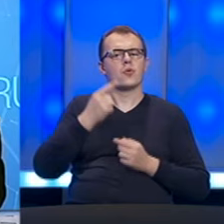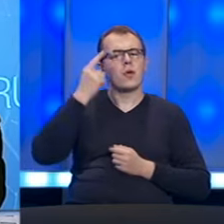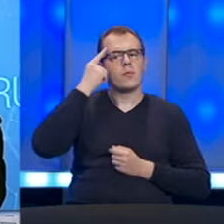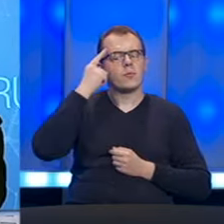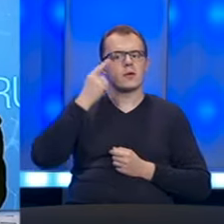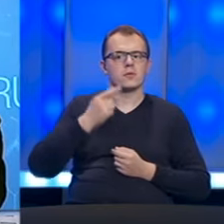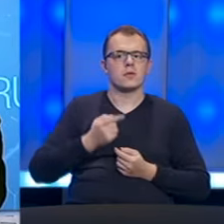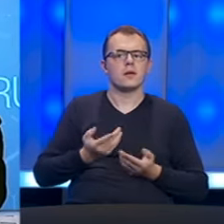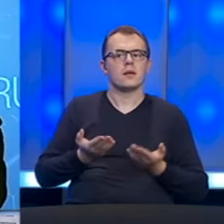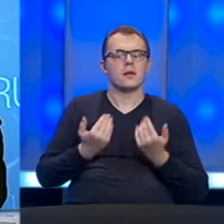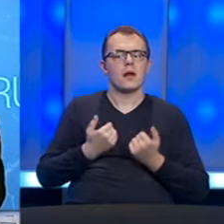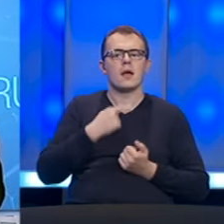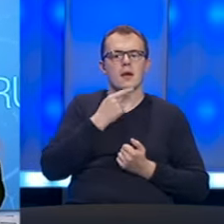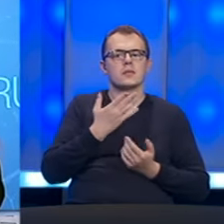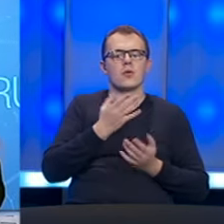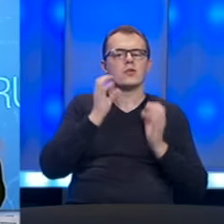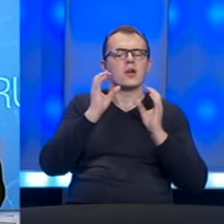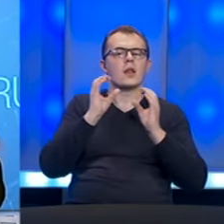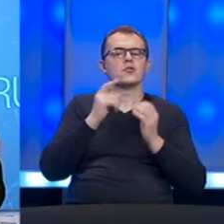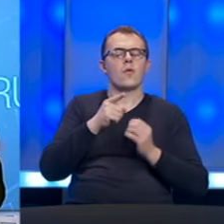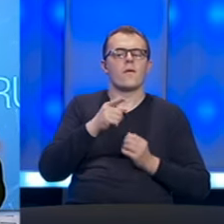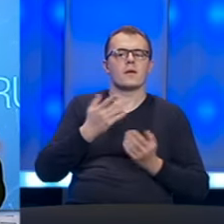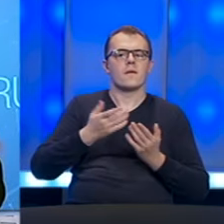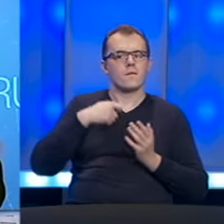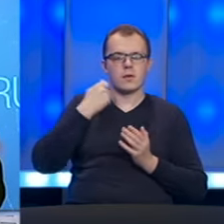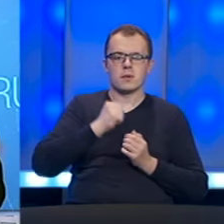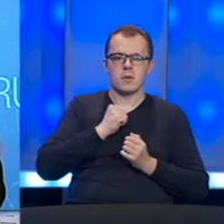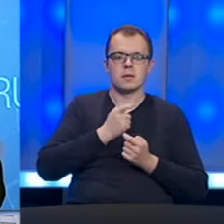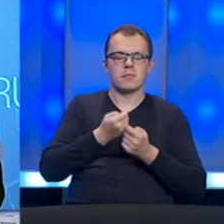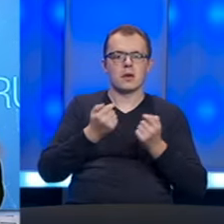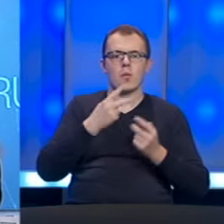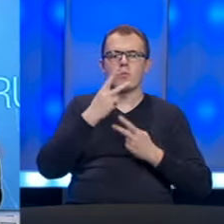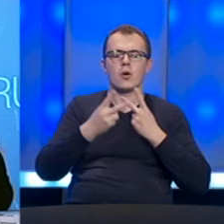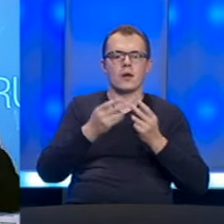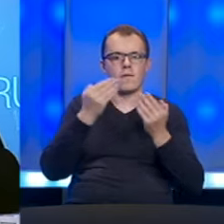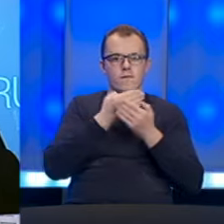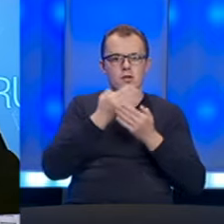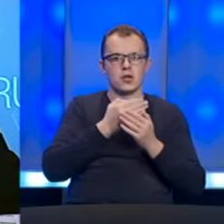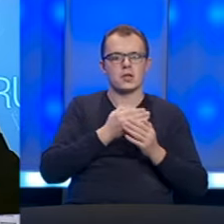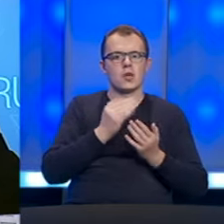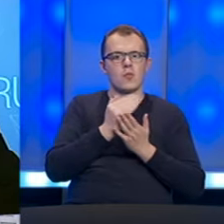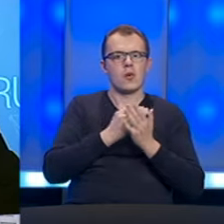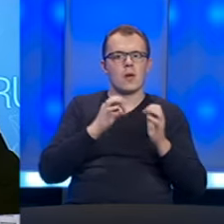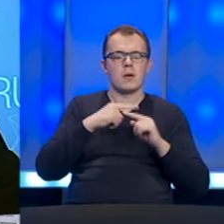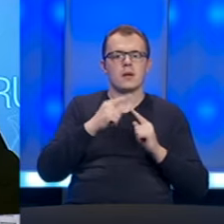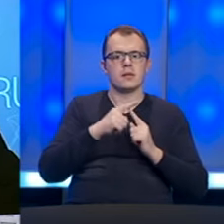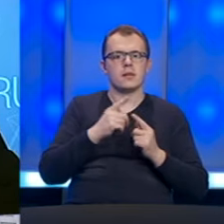napomenuti, dakle, rekli smo već, gledalci će ovaj film imati priliku pogledati večeras u programu BHT-a